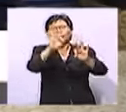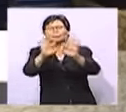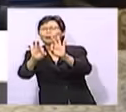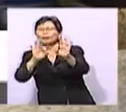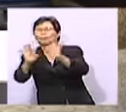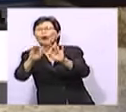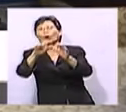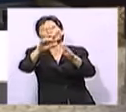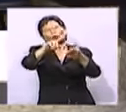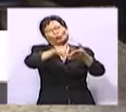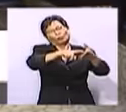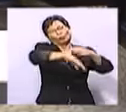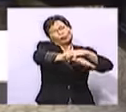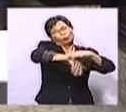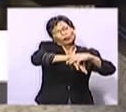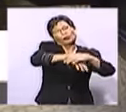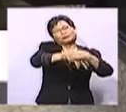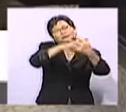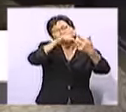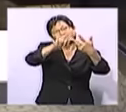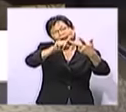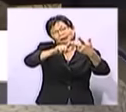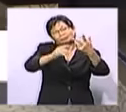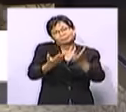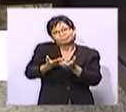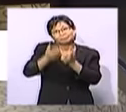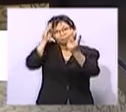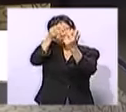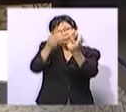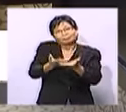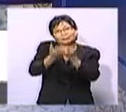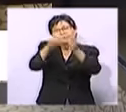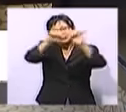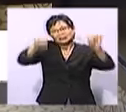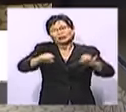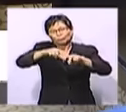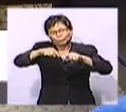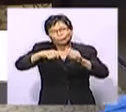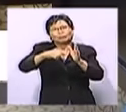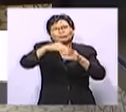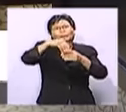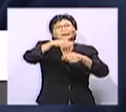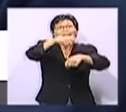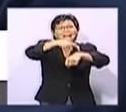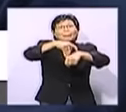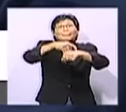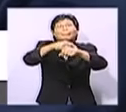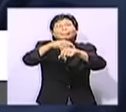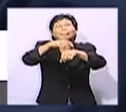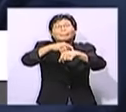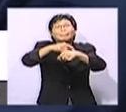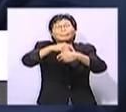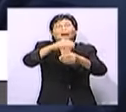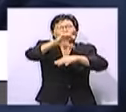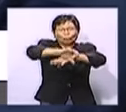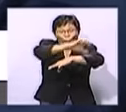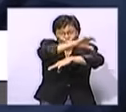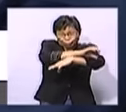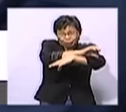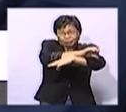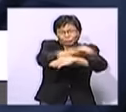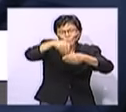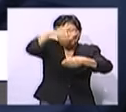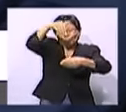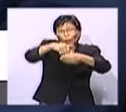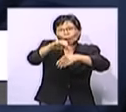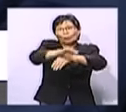secara undian. Aspek ketiga, cadangan memperkenalkan sistem perakam waktu atau timesheet secara berkomputer bagi